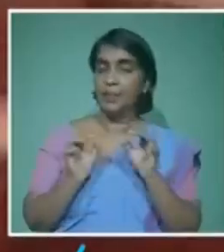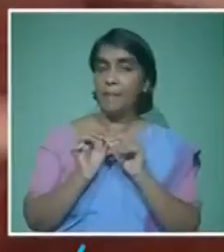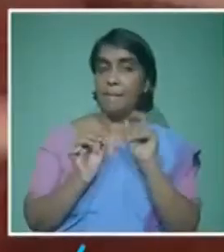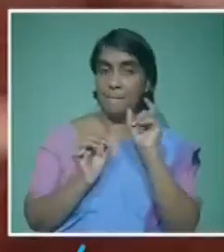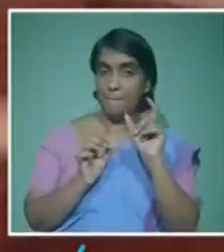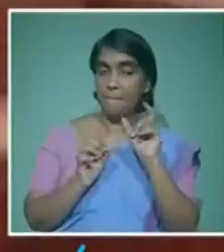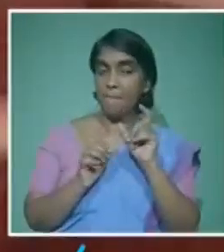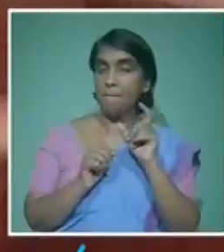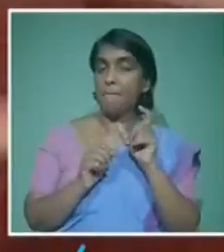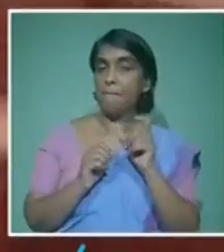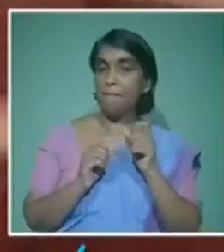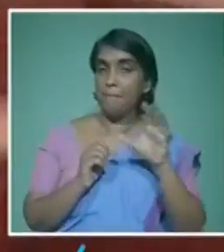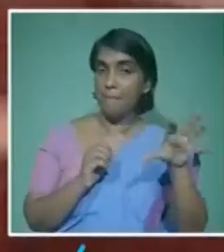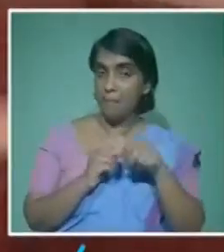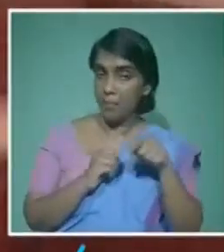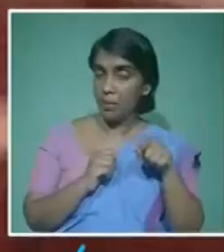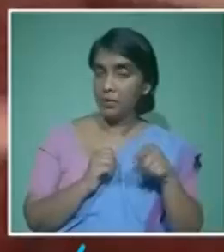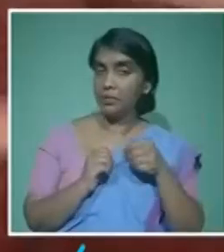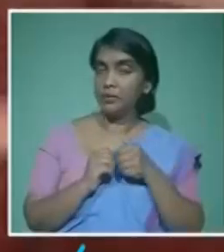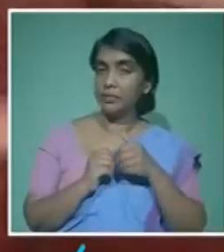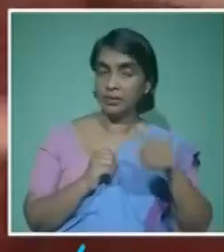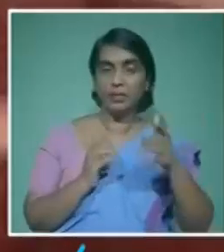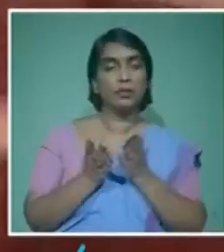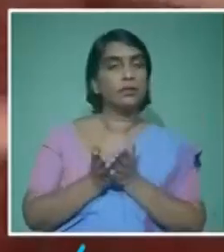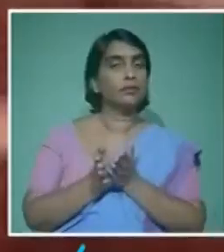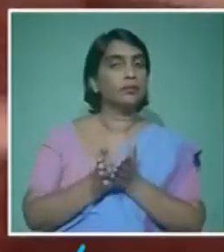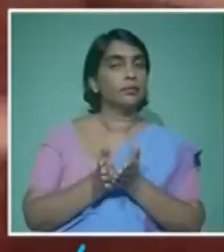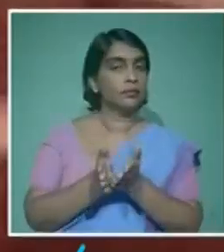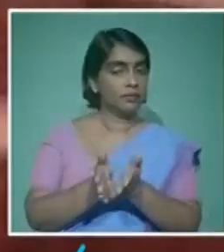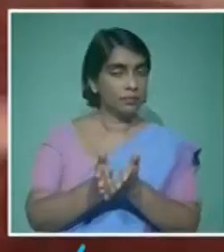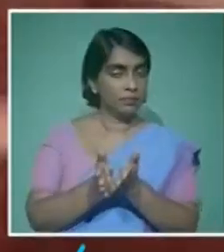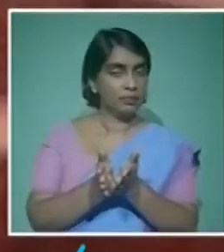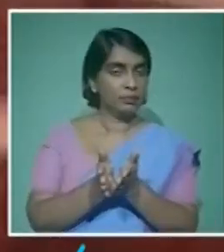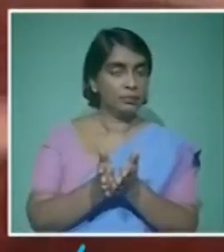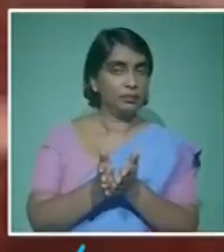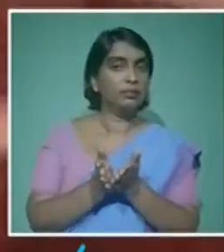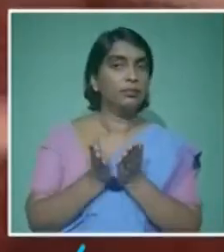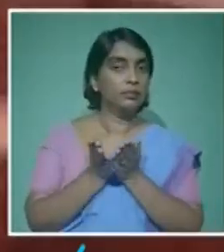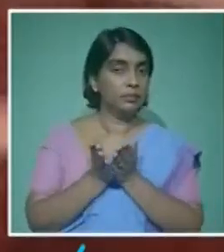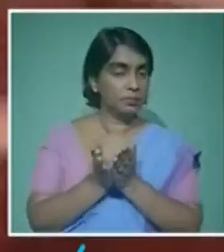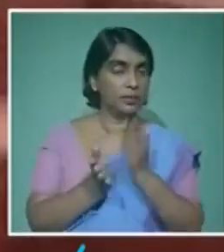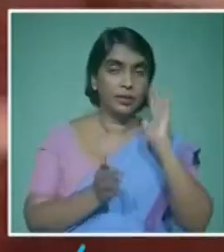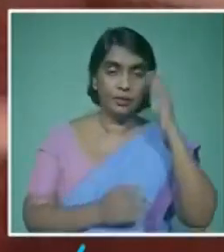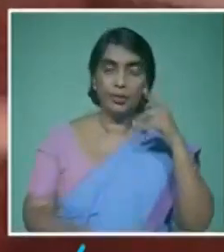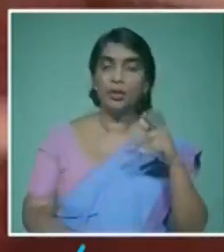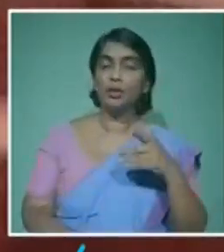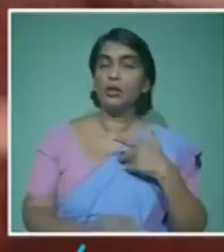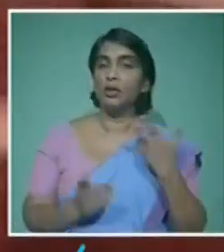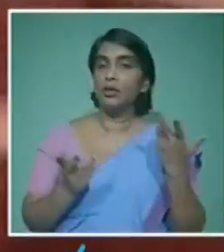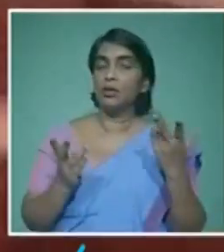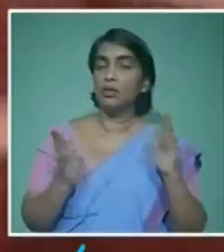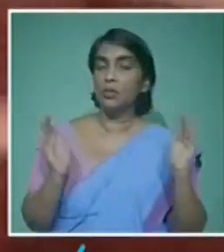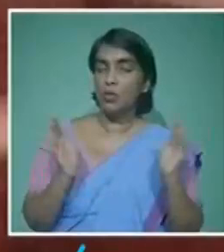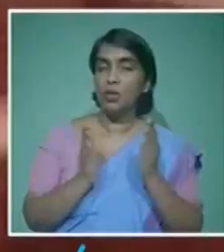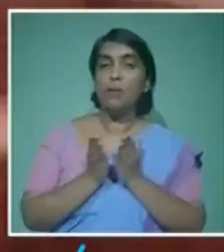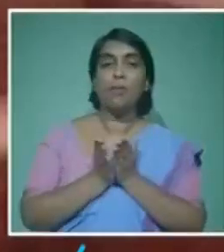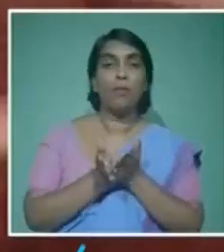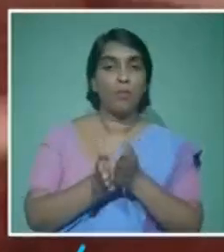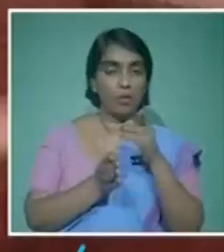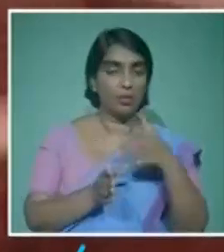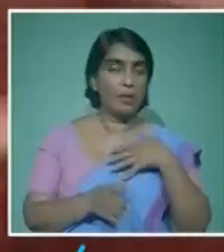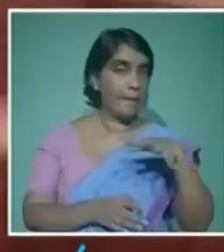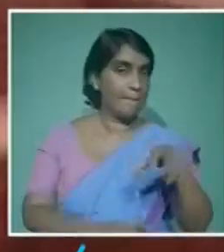சிறிய வகையிலான கடற்தொழில் படகுகளுக்கென தயாரிக்கப்பட உள்ள நிலையில் பாரிய கடற்தொழில் படகுகளுக்கெனவும்